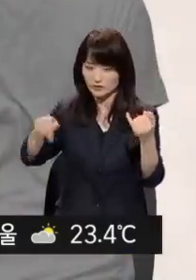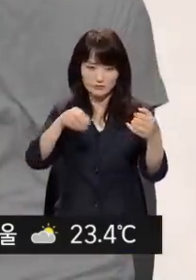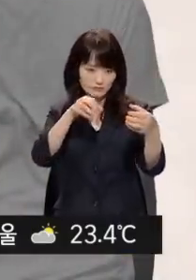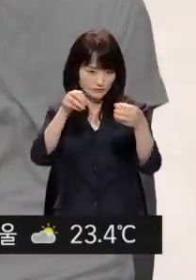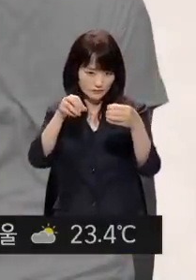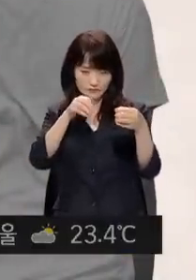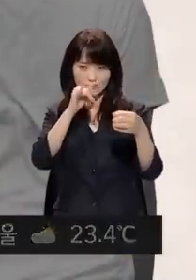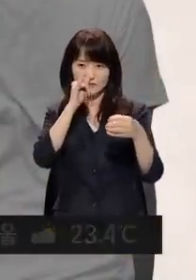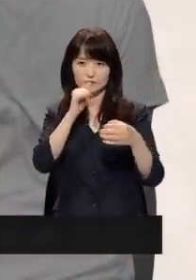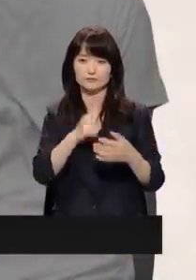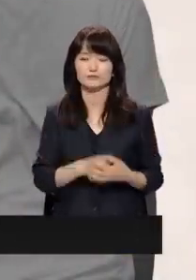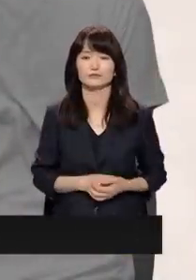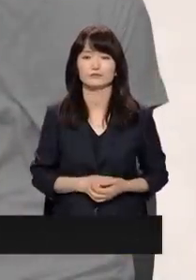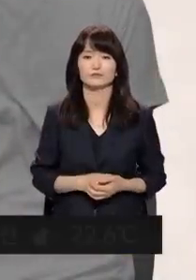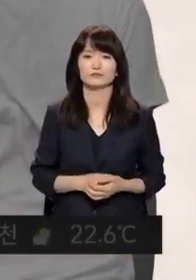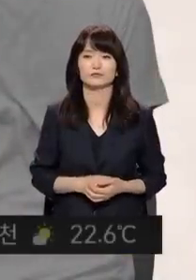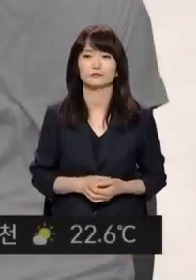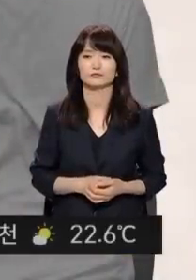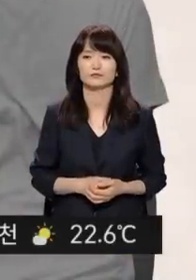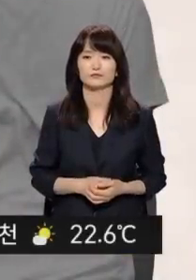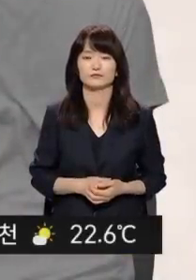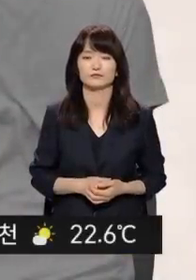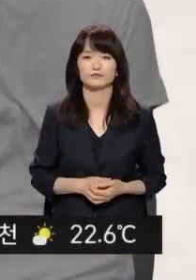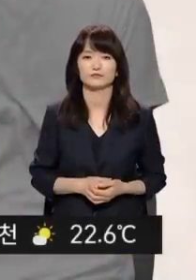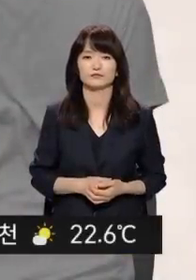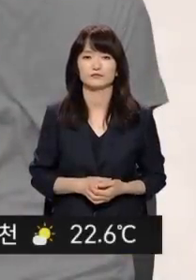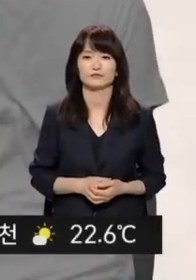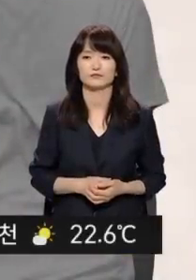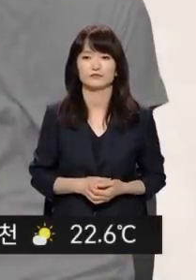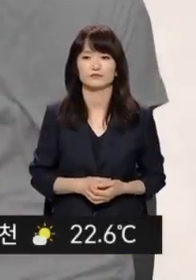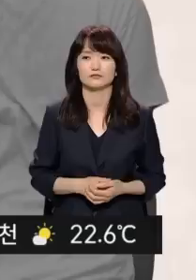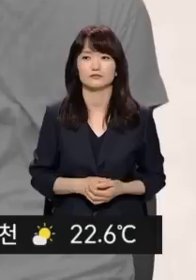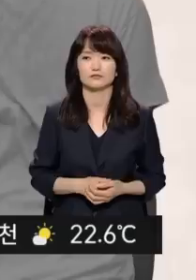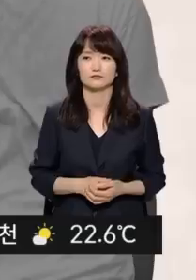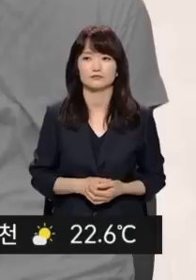영상만 모르게 하라니까 이제 마이크를 연결해서